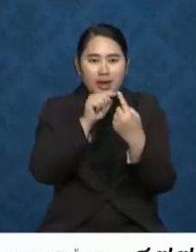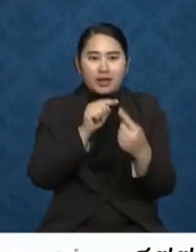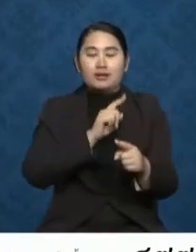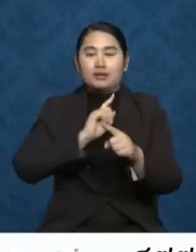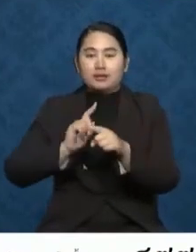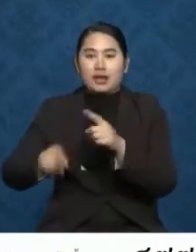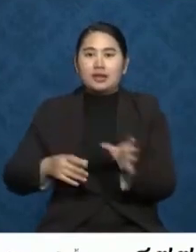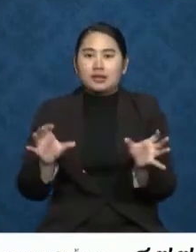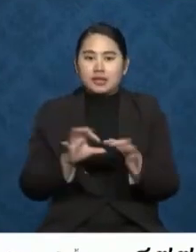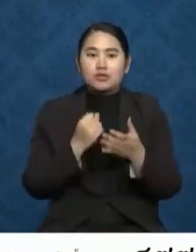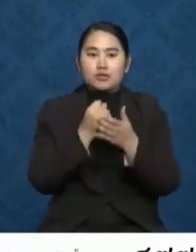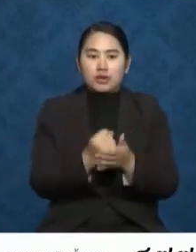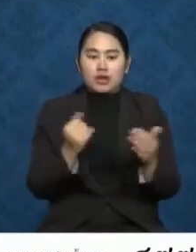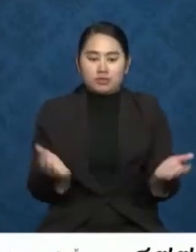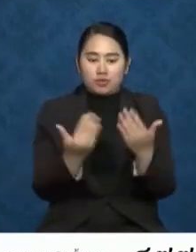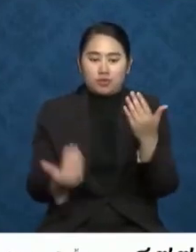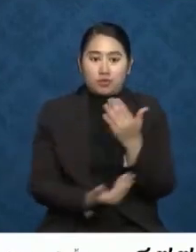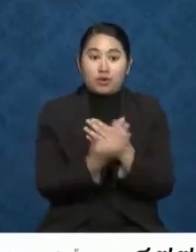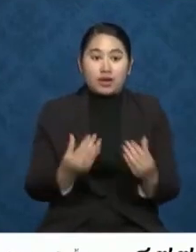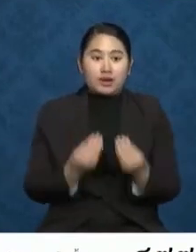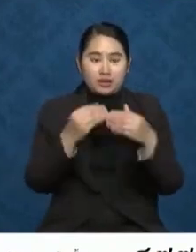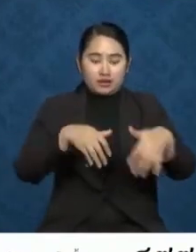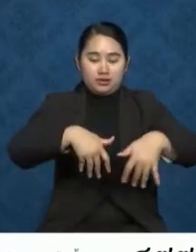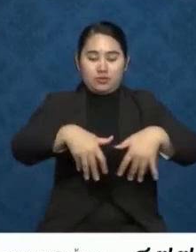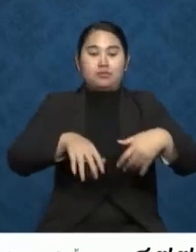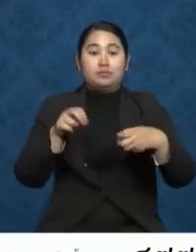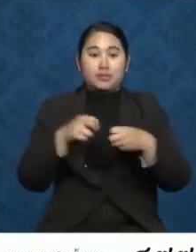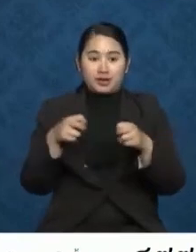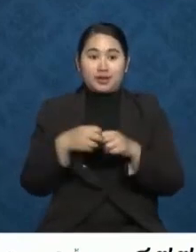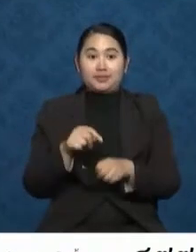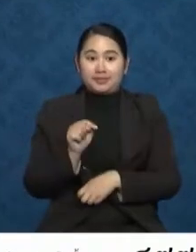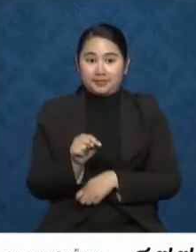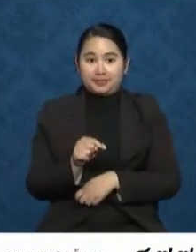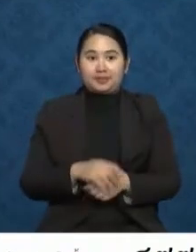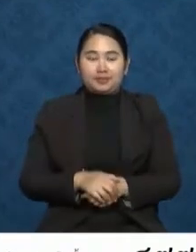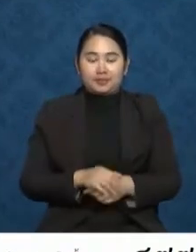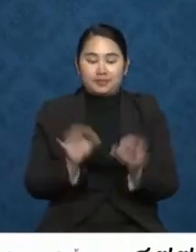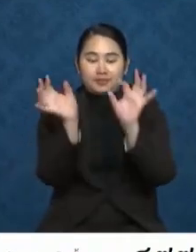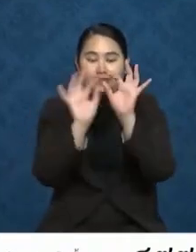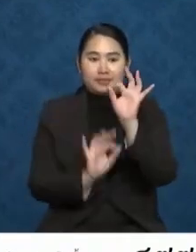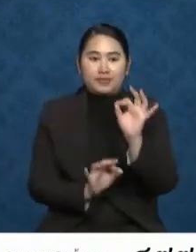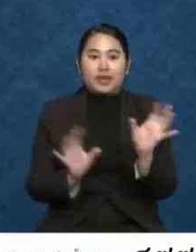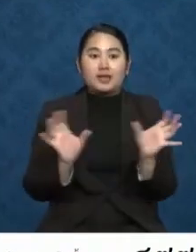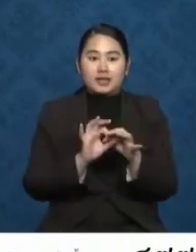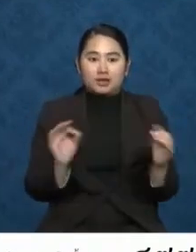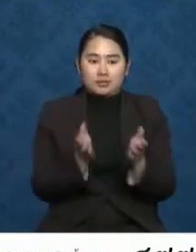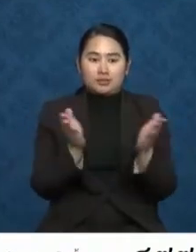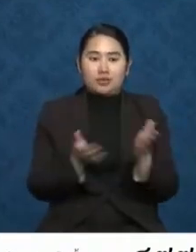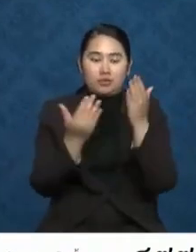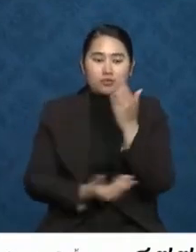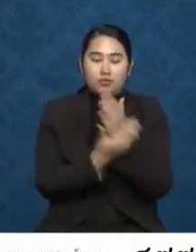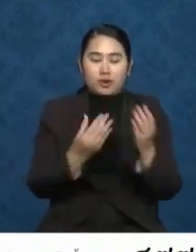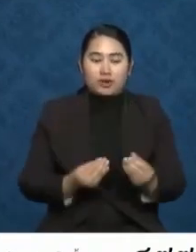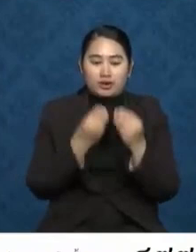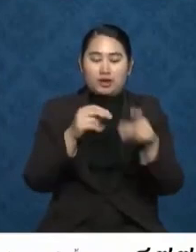วกับการสร้างการเข้าถึงโอกาสของประชาชนปัญหามันอยู่ตรงนี้ฮะว่าพอไปเขียนเกี่ยวกับเรื่องการเสริมสร้างโอกาสและการคุ้ม